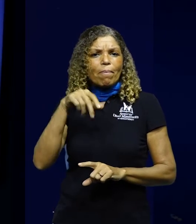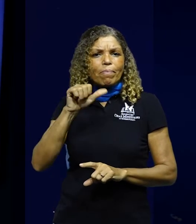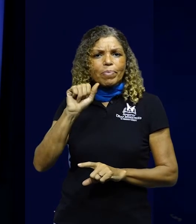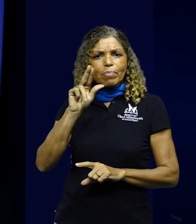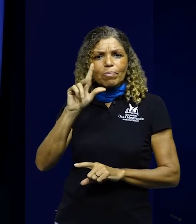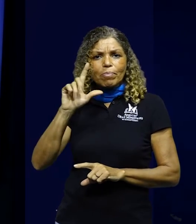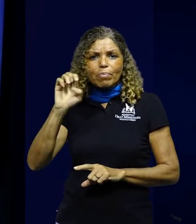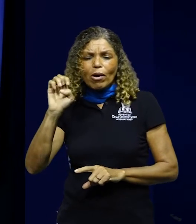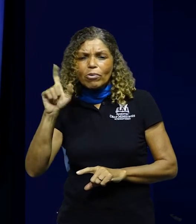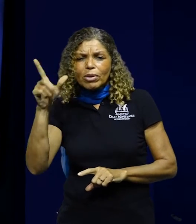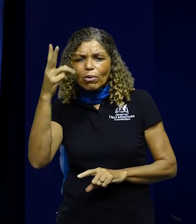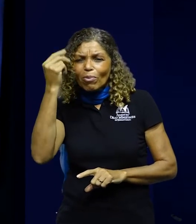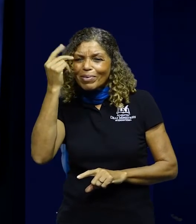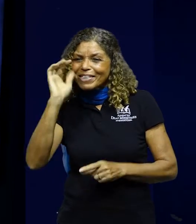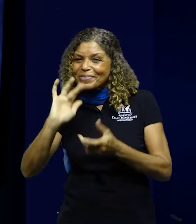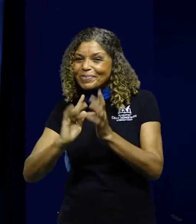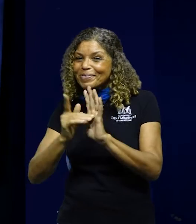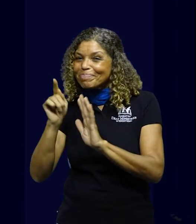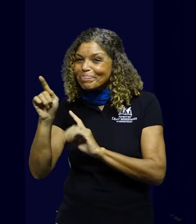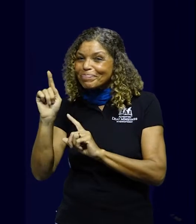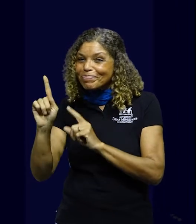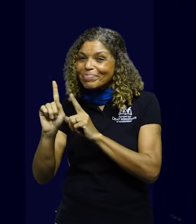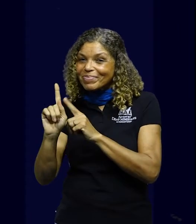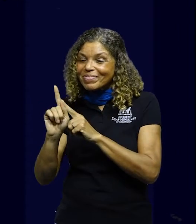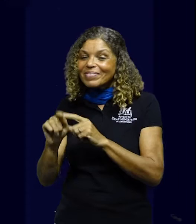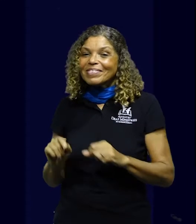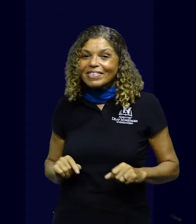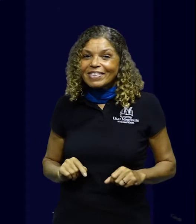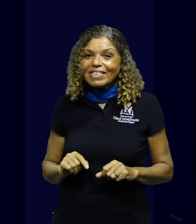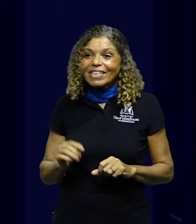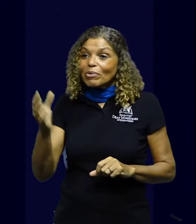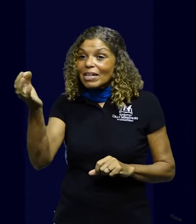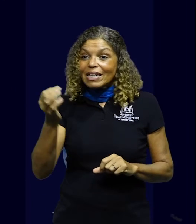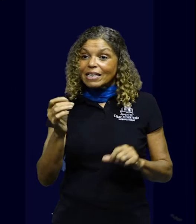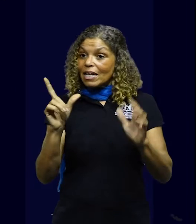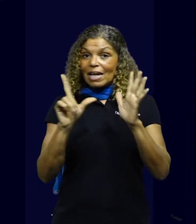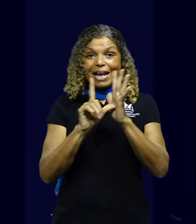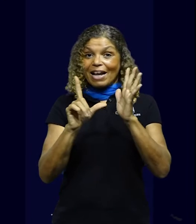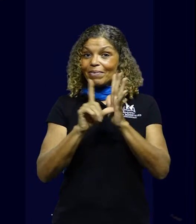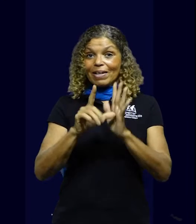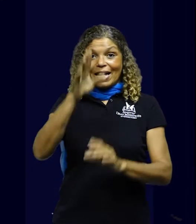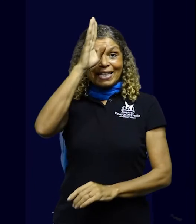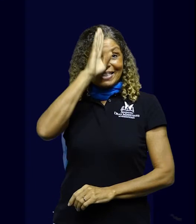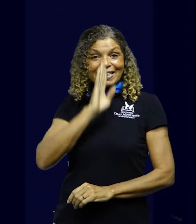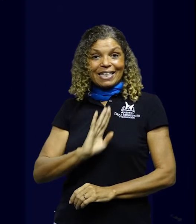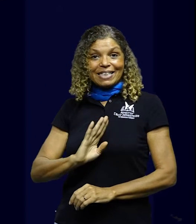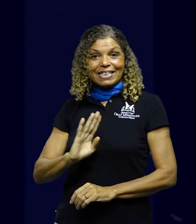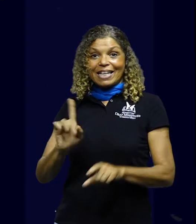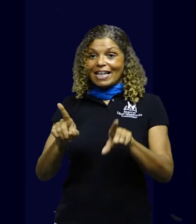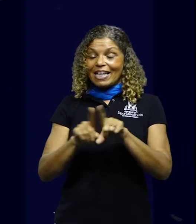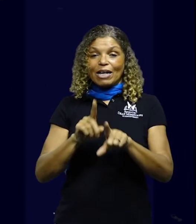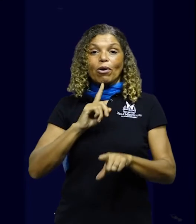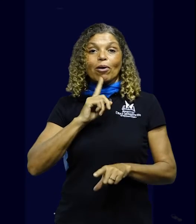choses, qu'est-ce qu'il a dit ? Il a dit, la loi donc est sainte et le commandement